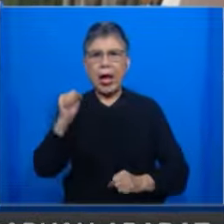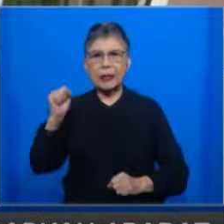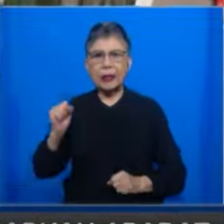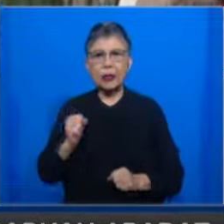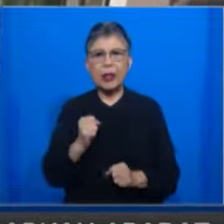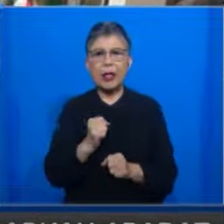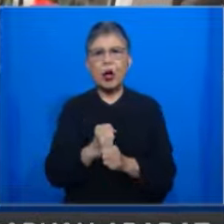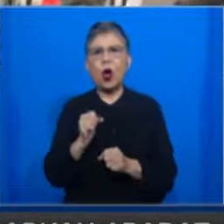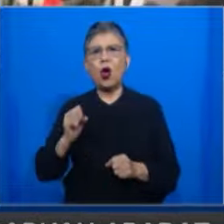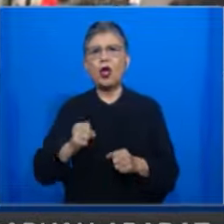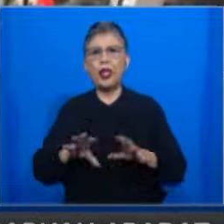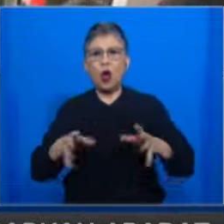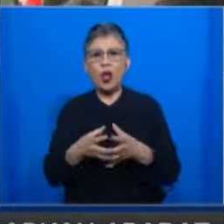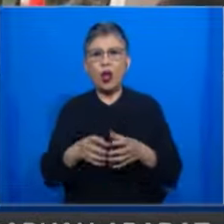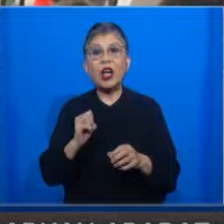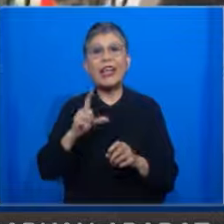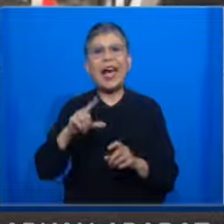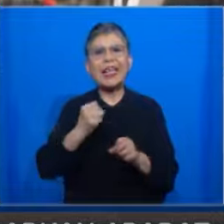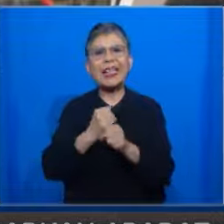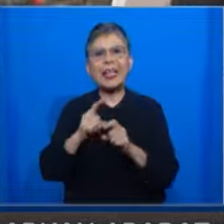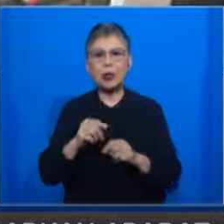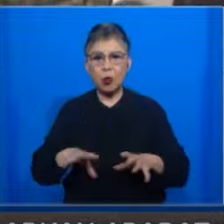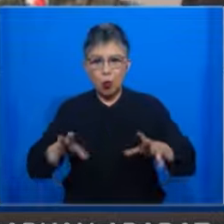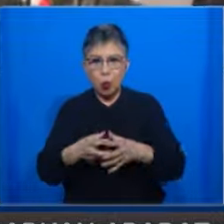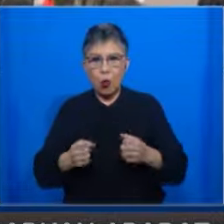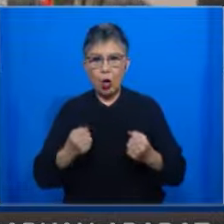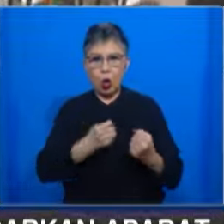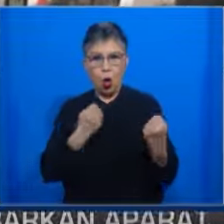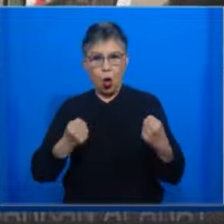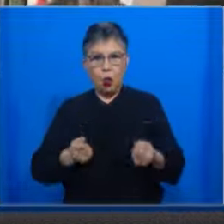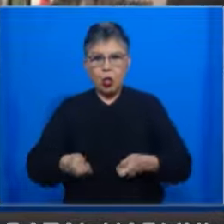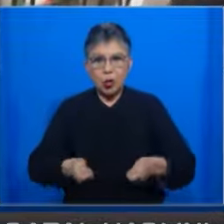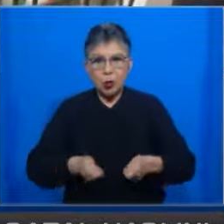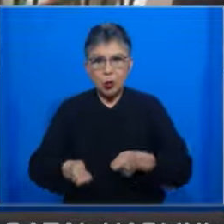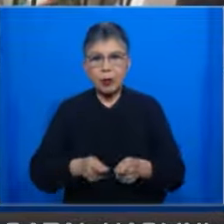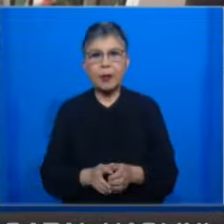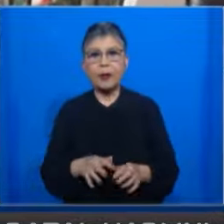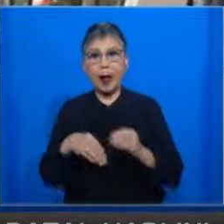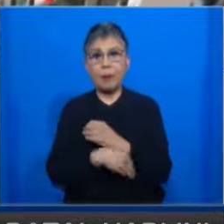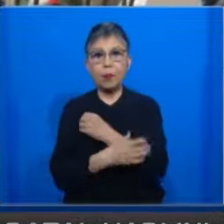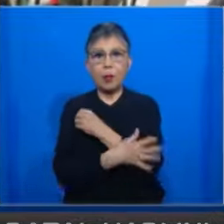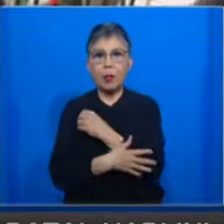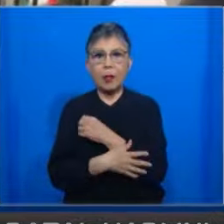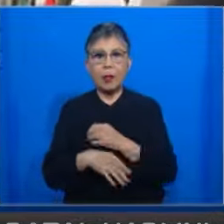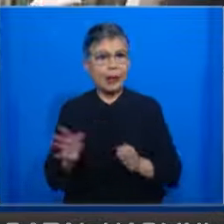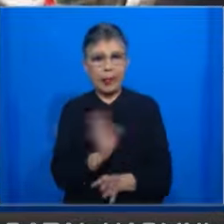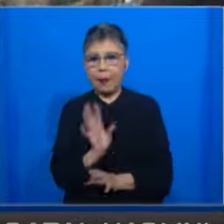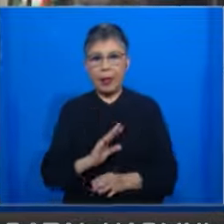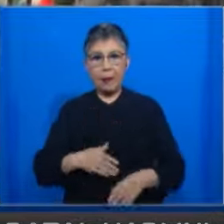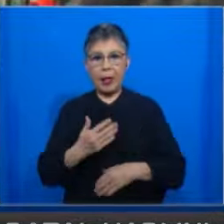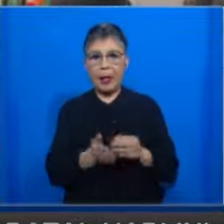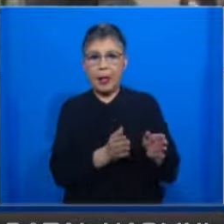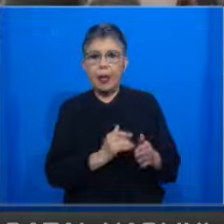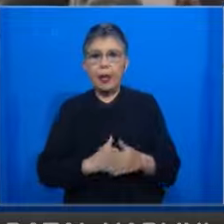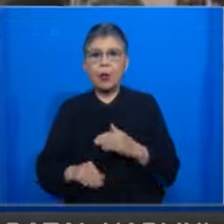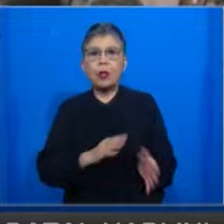oleh pemerintah dengan mengkonsolidasikan seluruh partai politik untuk bisa melakukan berbagai macam hal tanpa melalui proses musyawarah